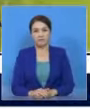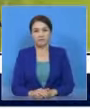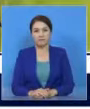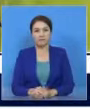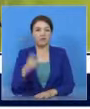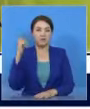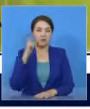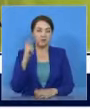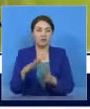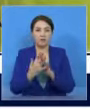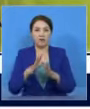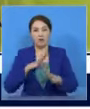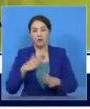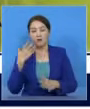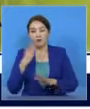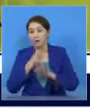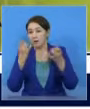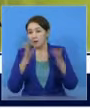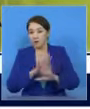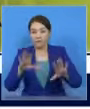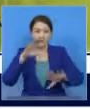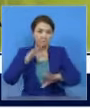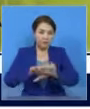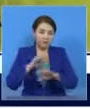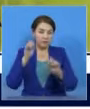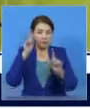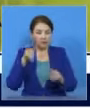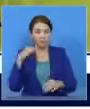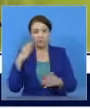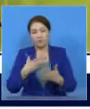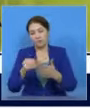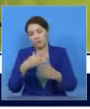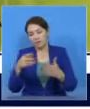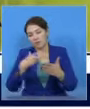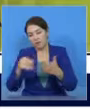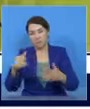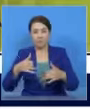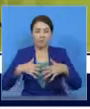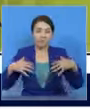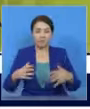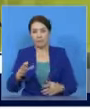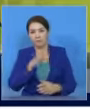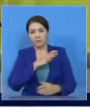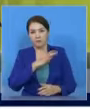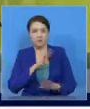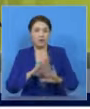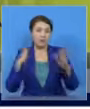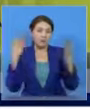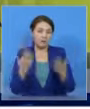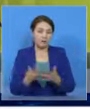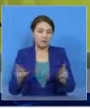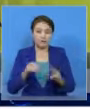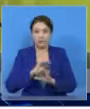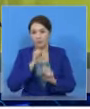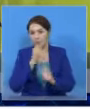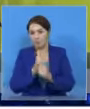Владеть сельхозпредприятием довольно-таки непросто, это факт. Многие могут думать, что возьмут кредит, купят поголовье скота и разбогатеют. На самом деле, какая